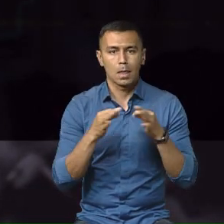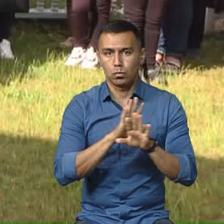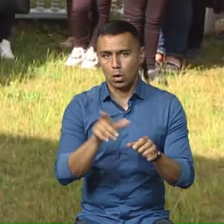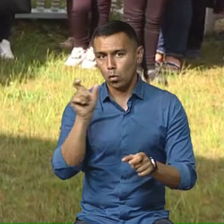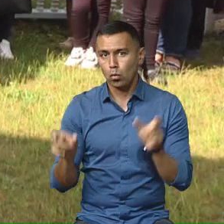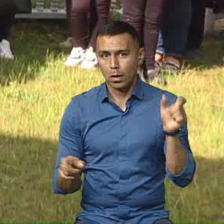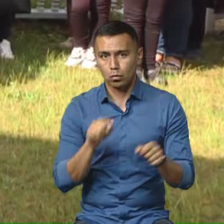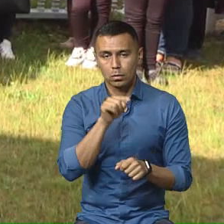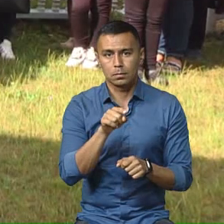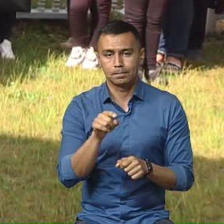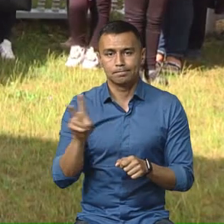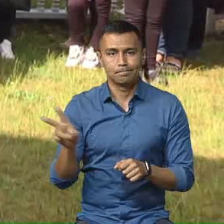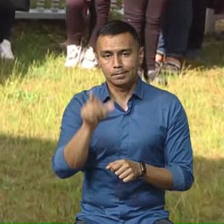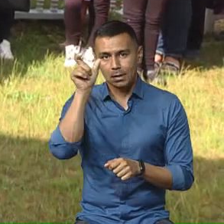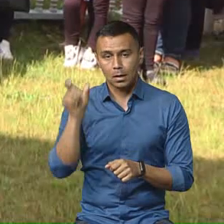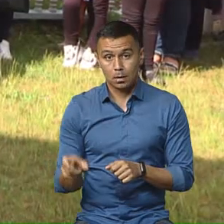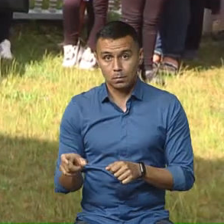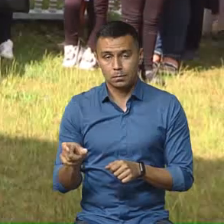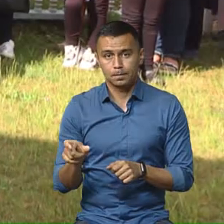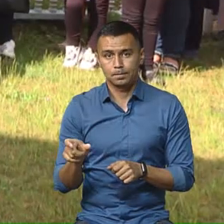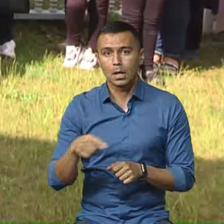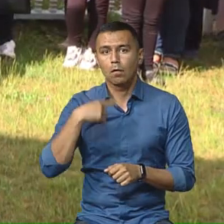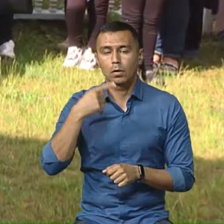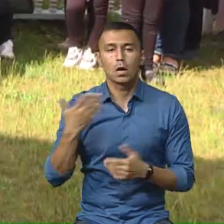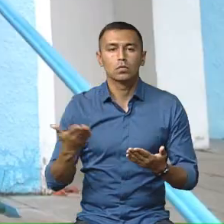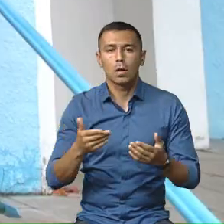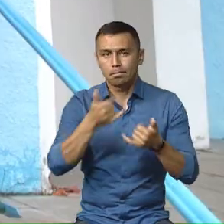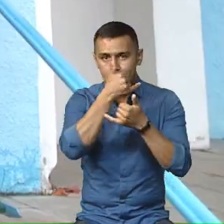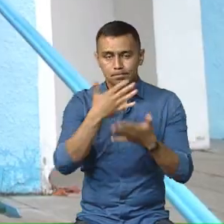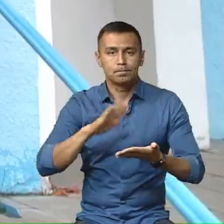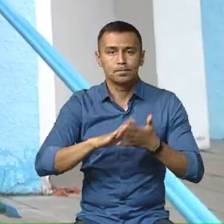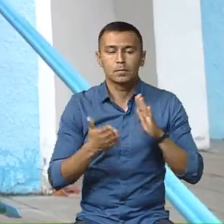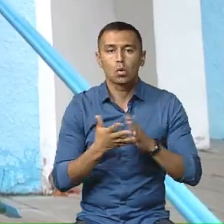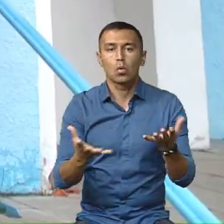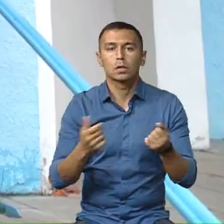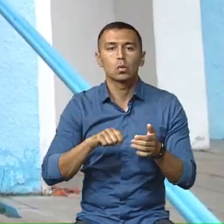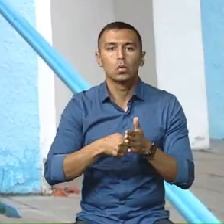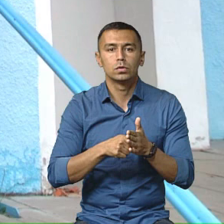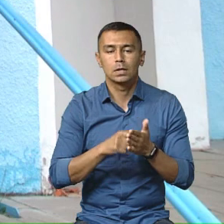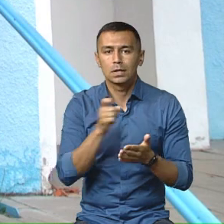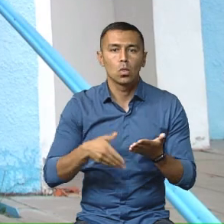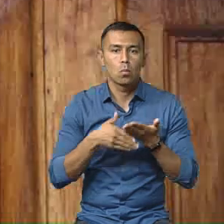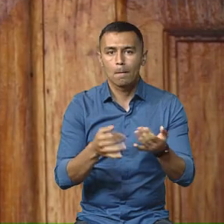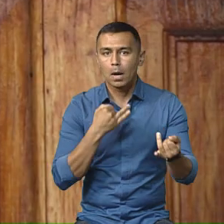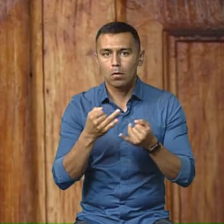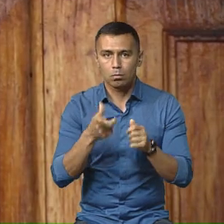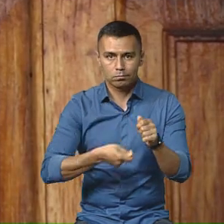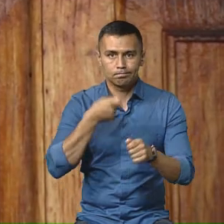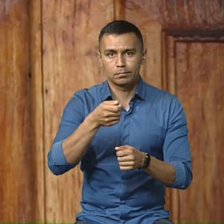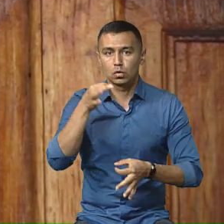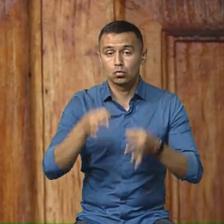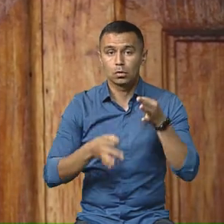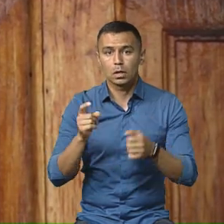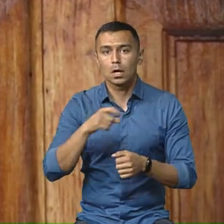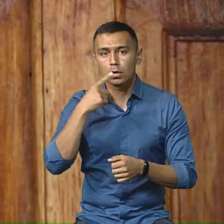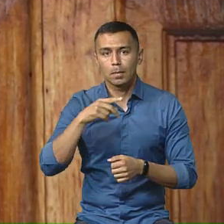туди. Настоятель храму отець Роман Верховцев каже, якщо не вдасться домовитися отримати ключі шляхом переговорів, подаватимуть до суду. За